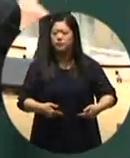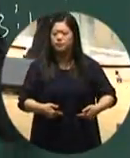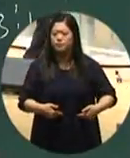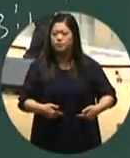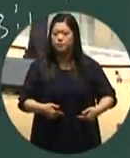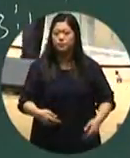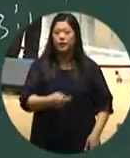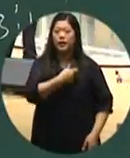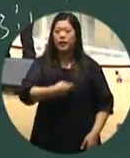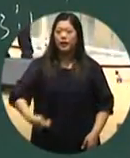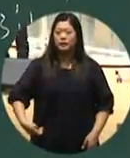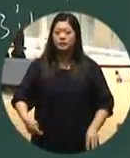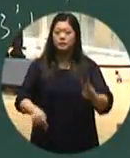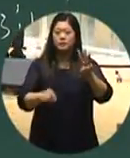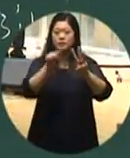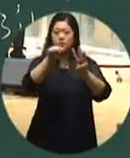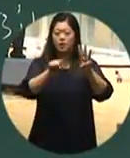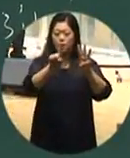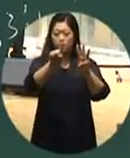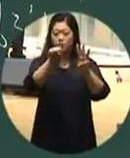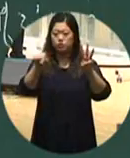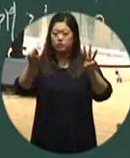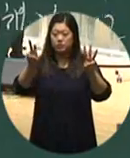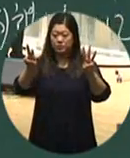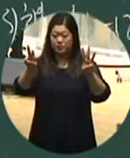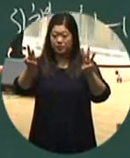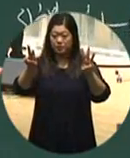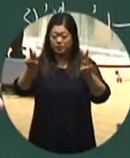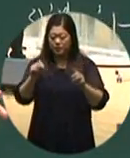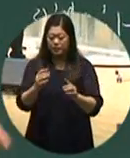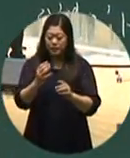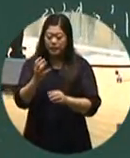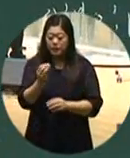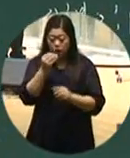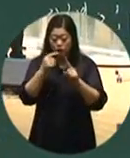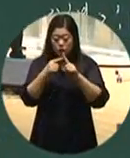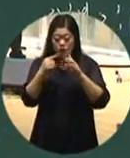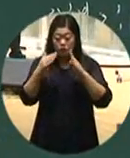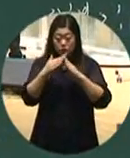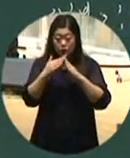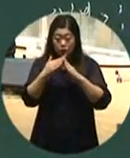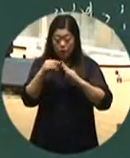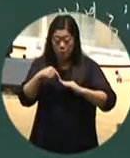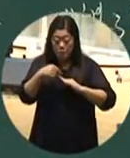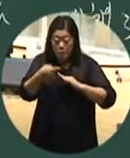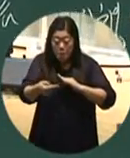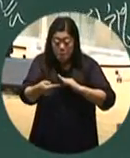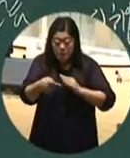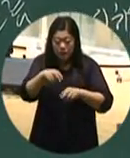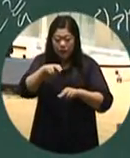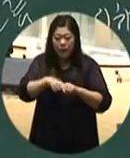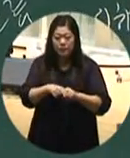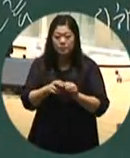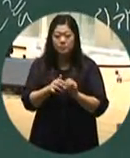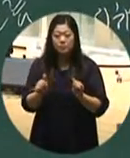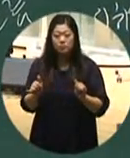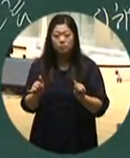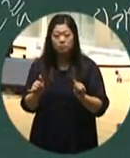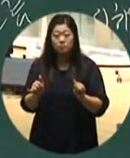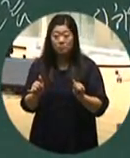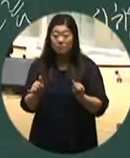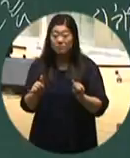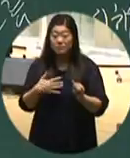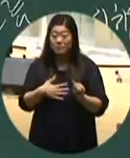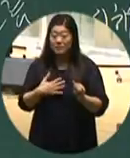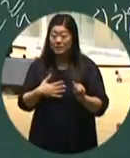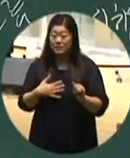1절에 12절. In Acts chapter 3, 1 to 12. 성전 미문에 앉은 자. This person that was sitting in front of the temple gate called beautiful. 굉장한 얘기요. Now this is